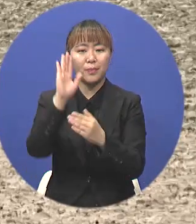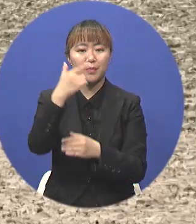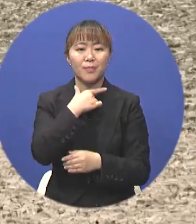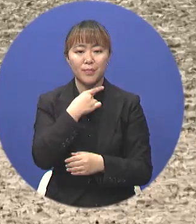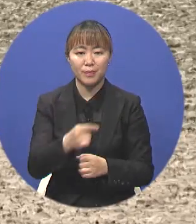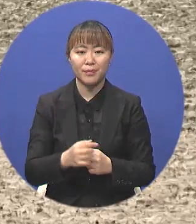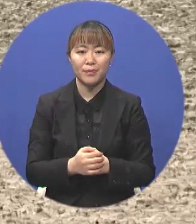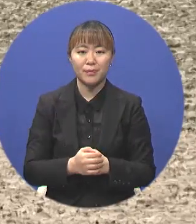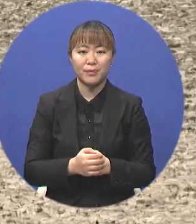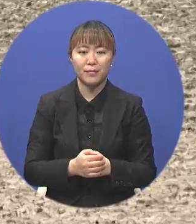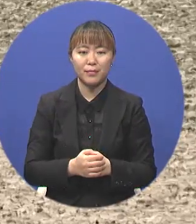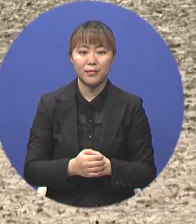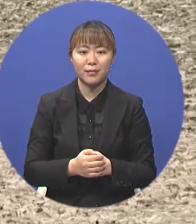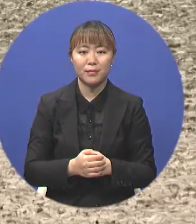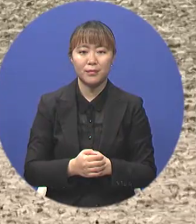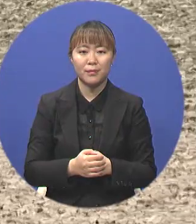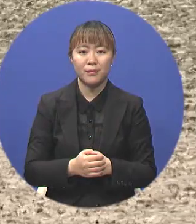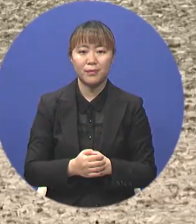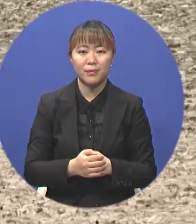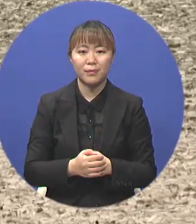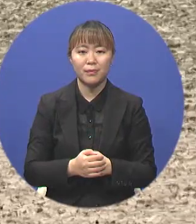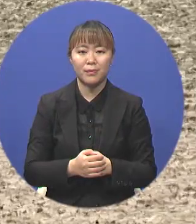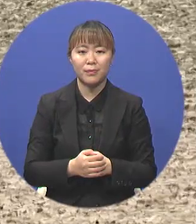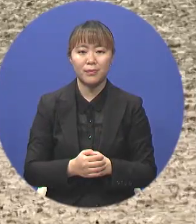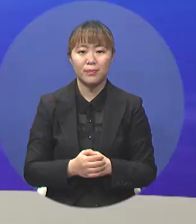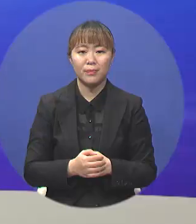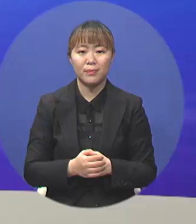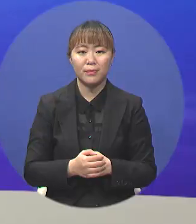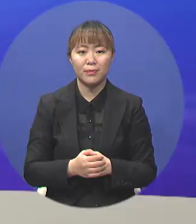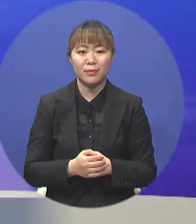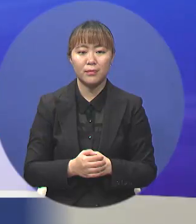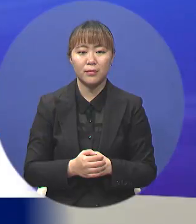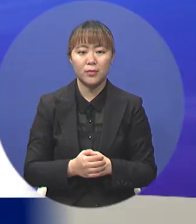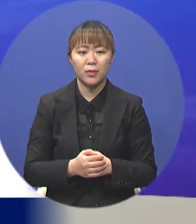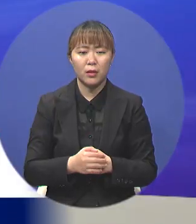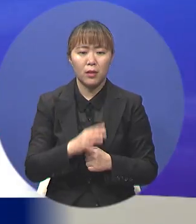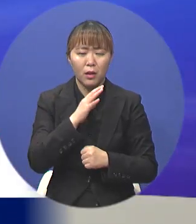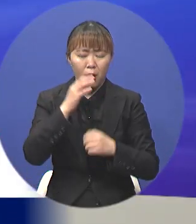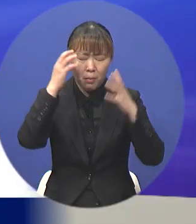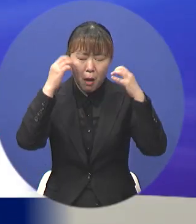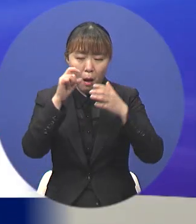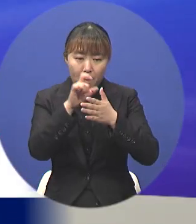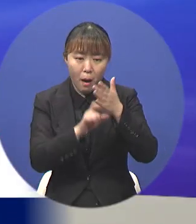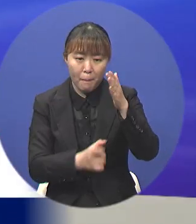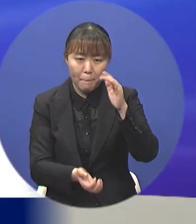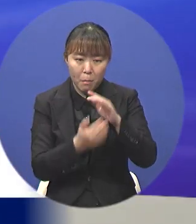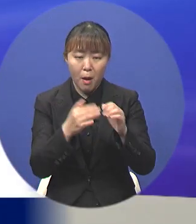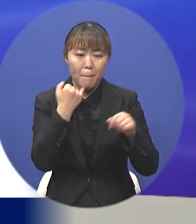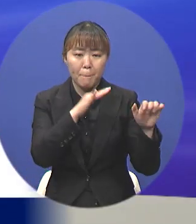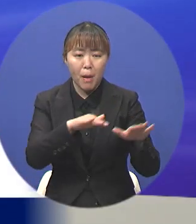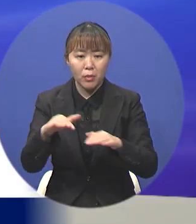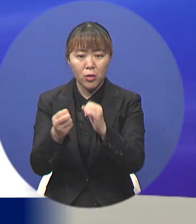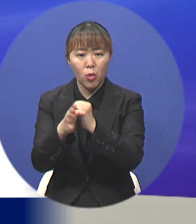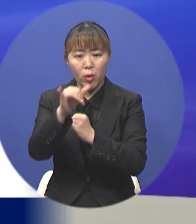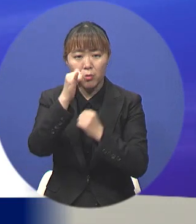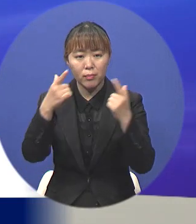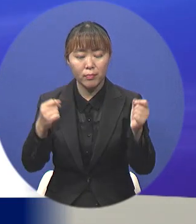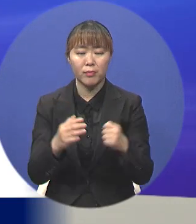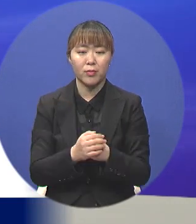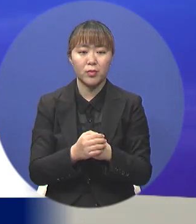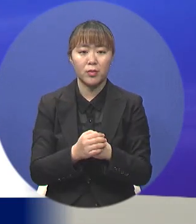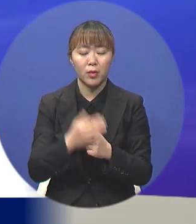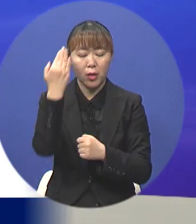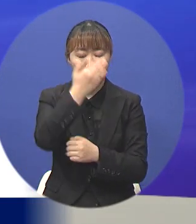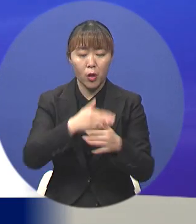기대해봅니다. 복지TV 뉴스 오브라입니다. 기록적인 폭염이 바다에까지 영향을 끼치고 있습니다.